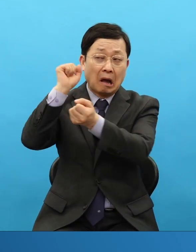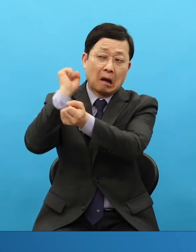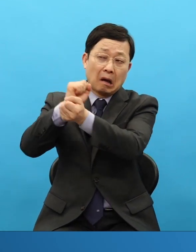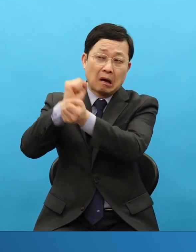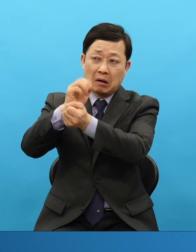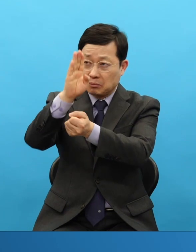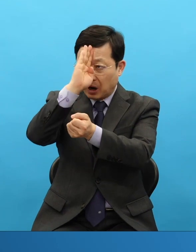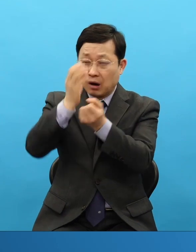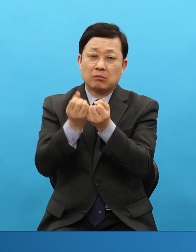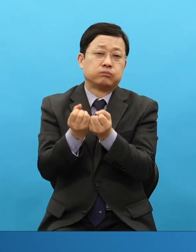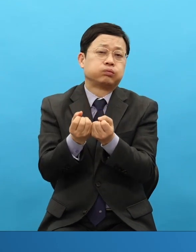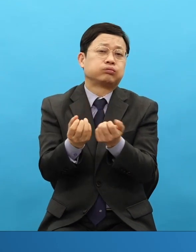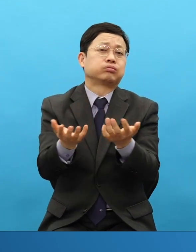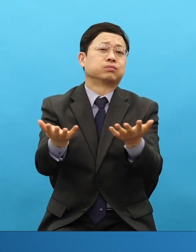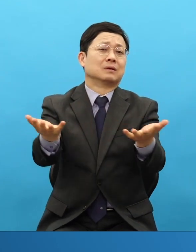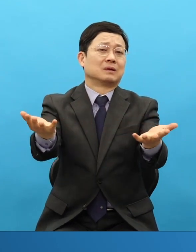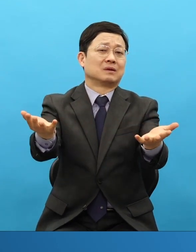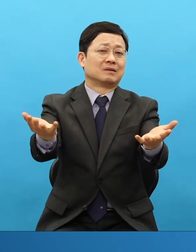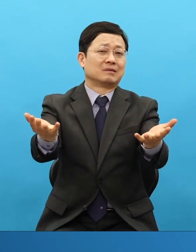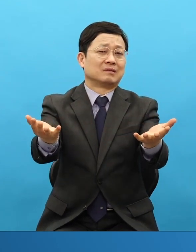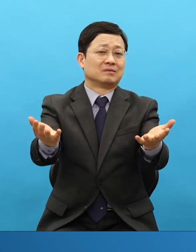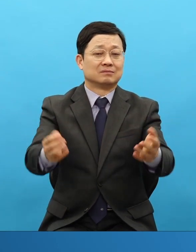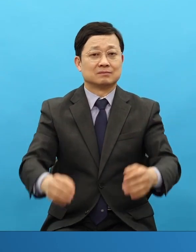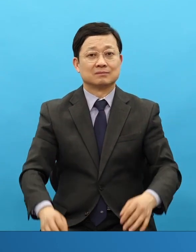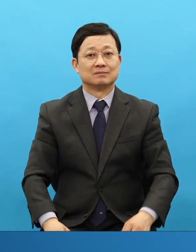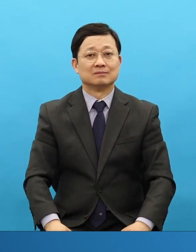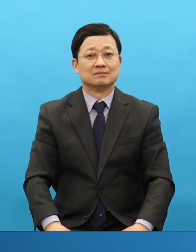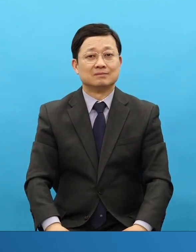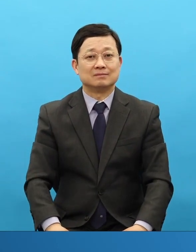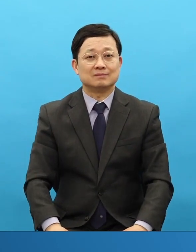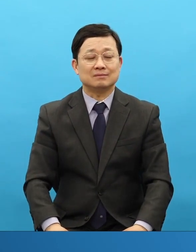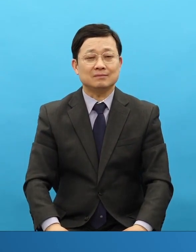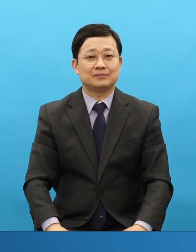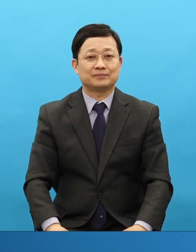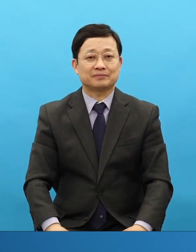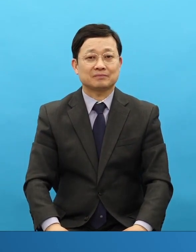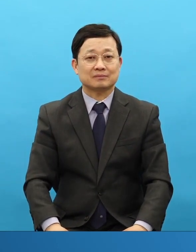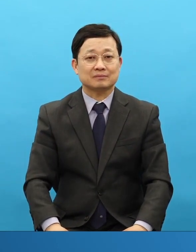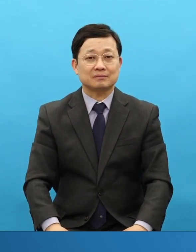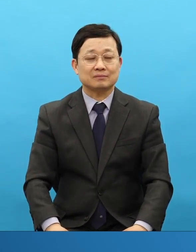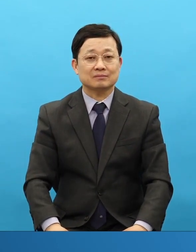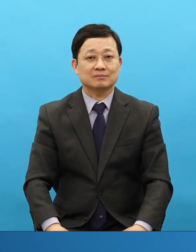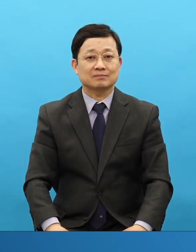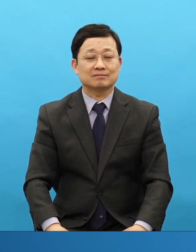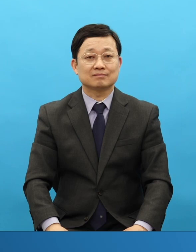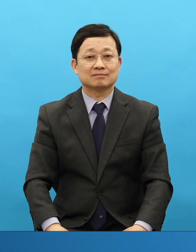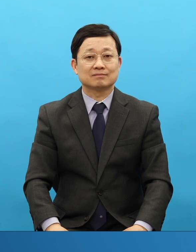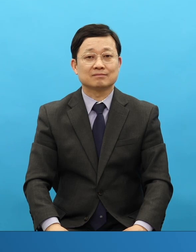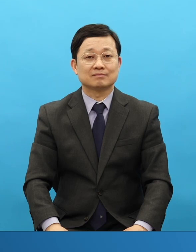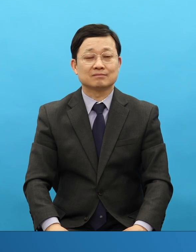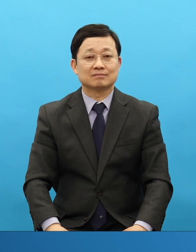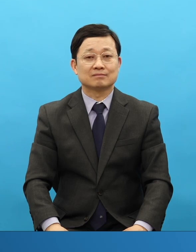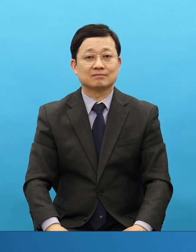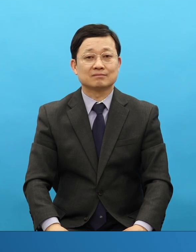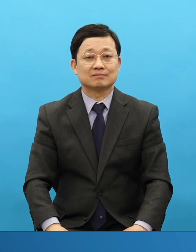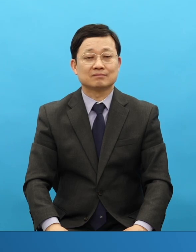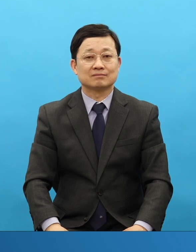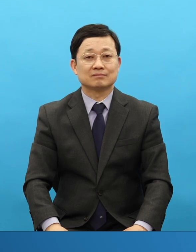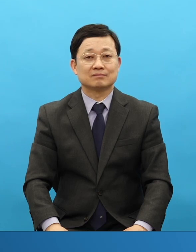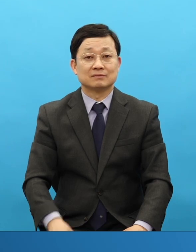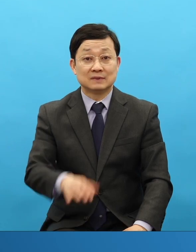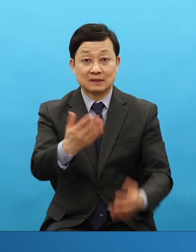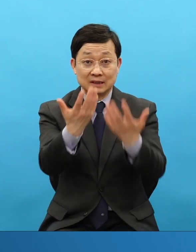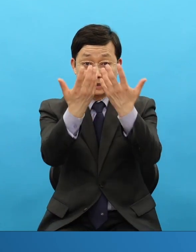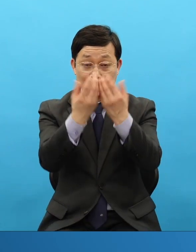this salvation gospel, the illness will spread. Do you know how it spreads? 만난 적도 없는데 나라마다 똑같이요.